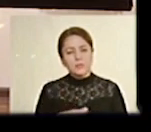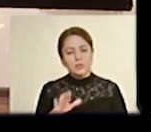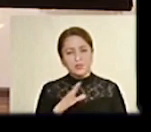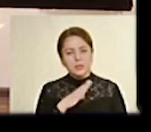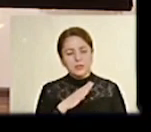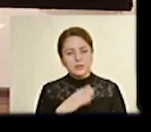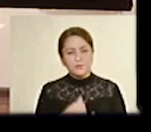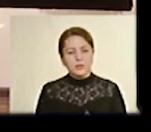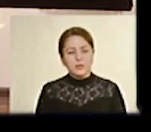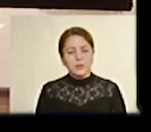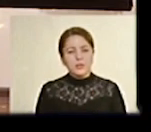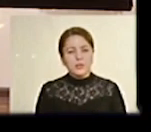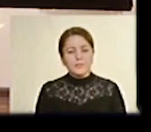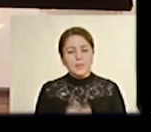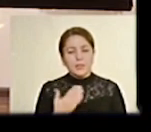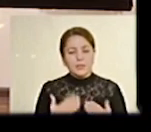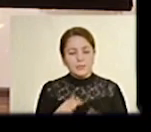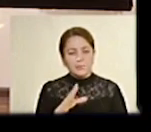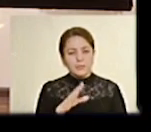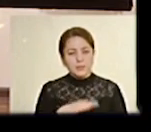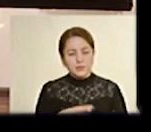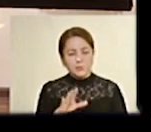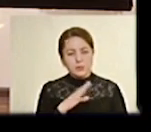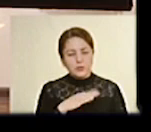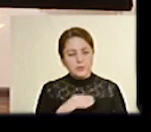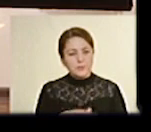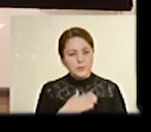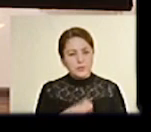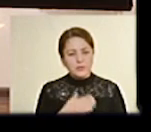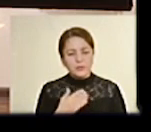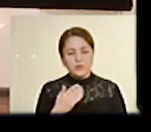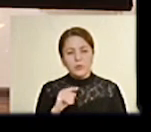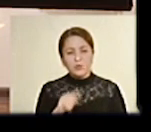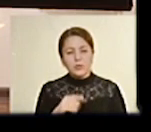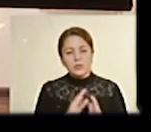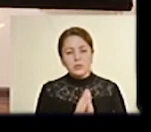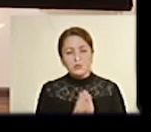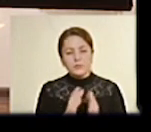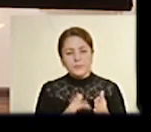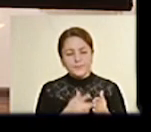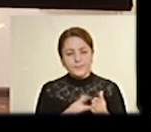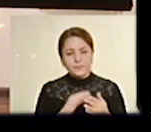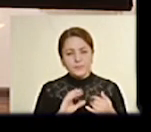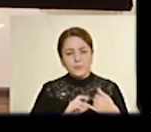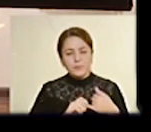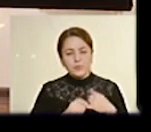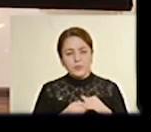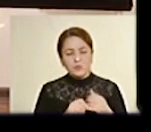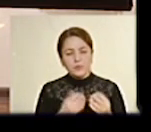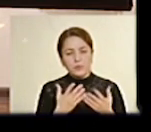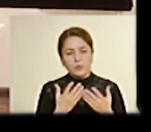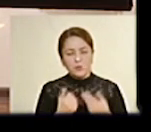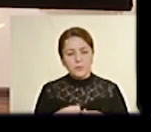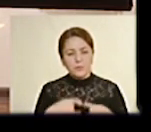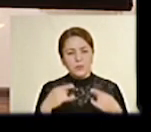darajada bajarib boryapsizmi? Barakalla. Unda kitob, daftar, ruchkalaringizni